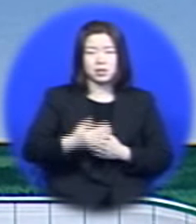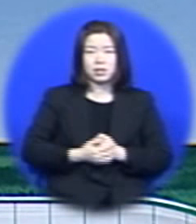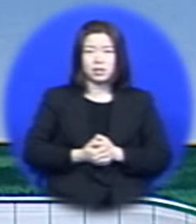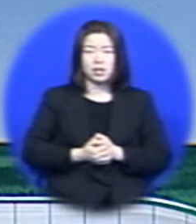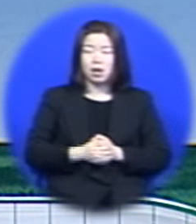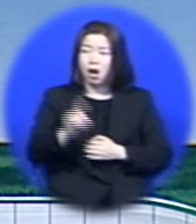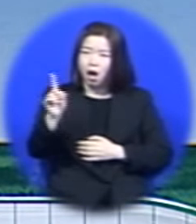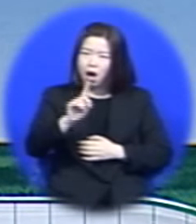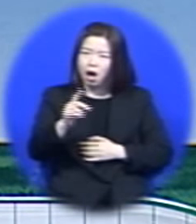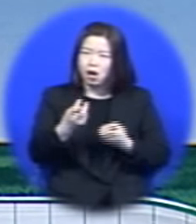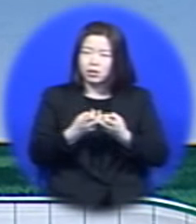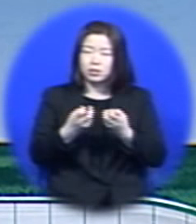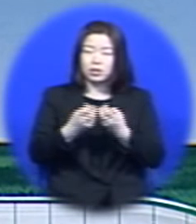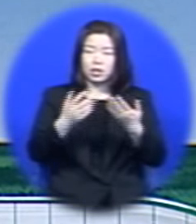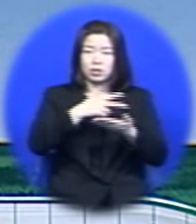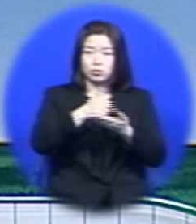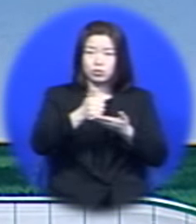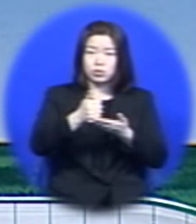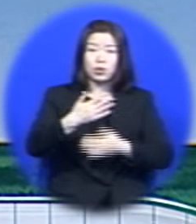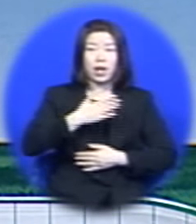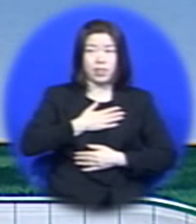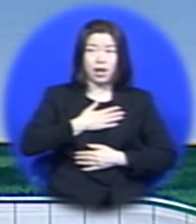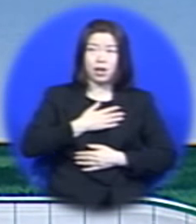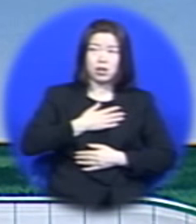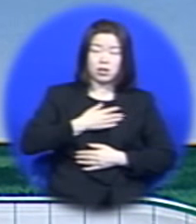어찌 주님과 나만 하나가 됩니까?